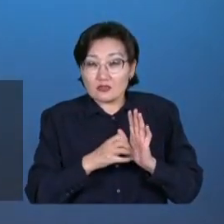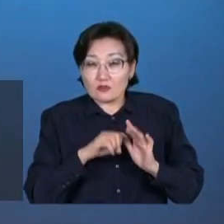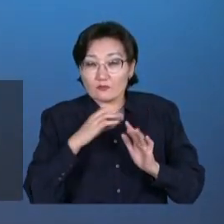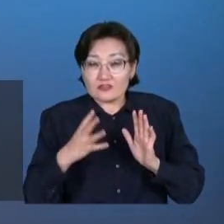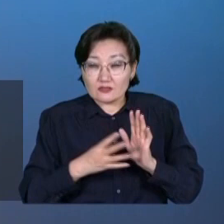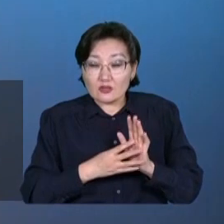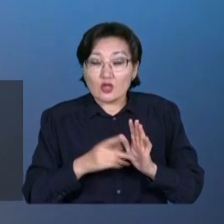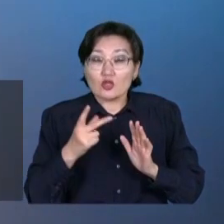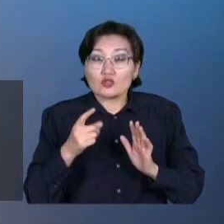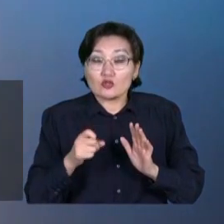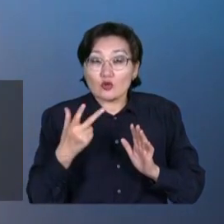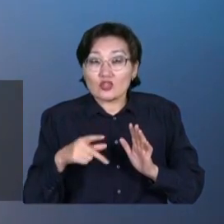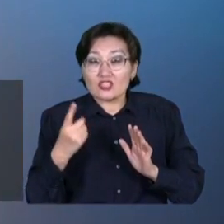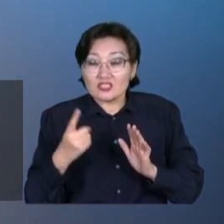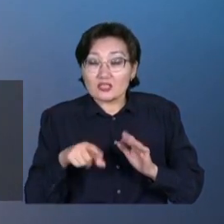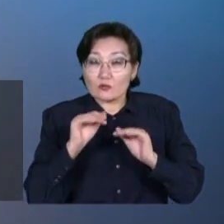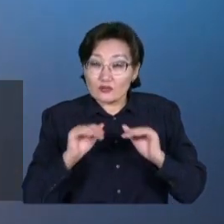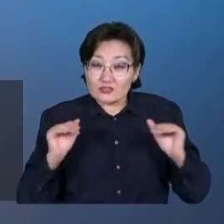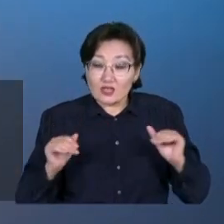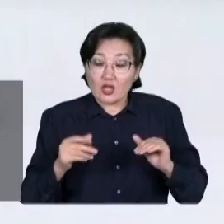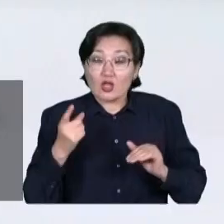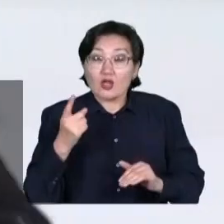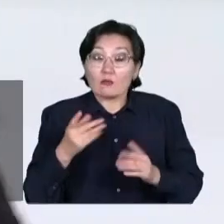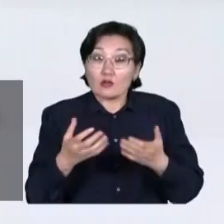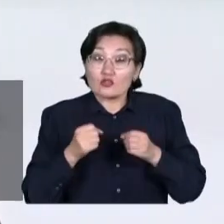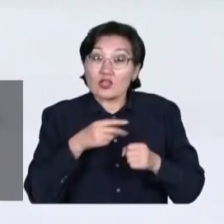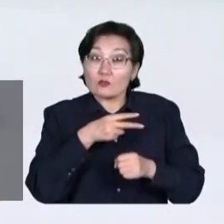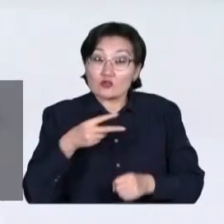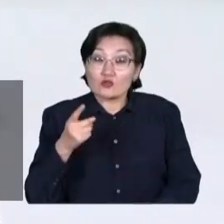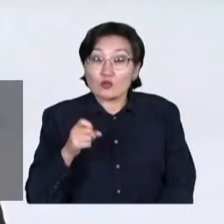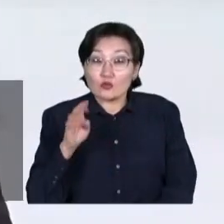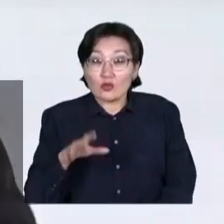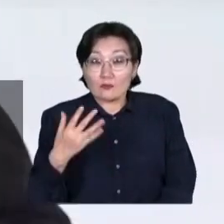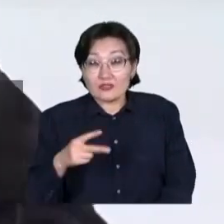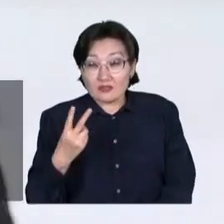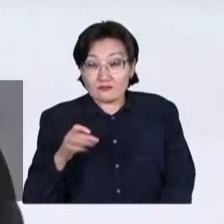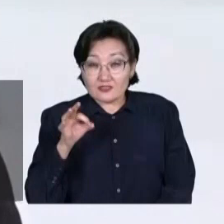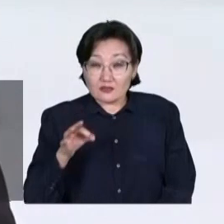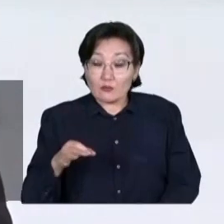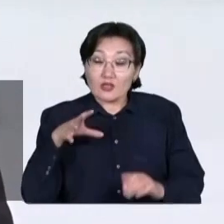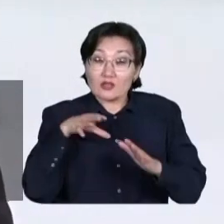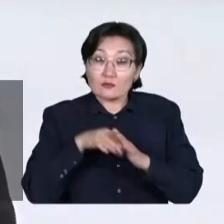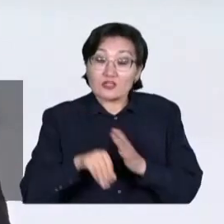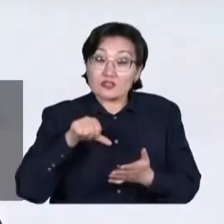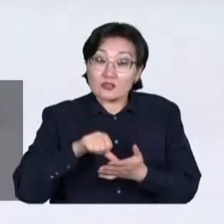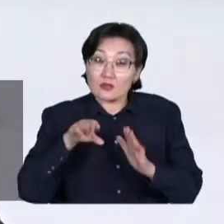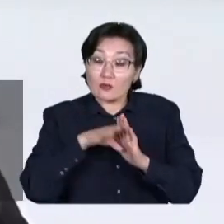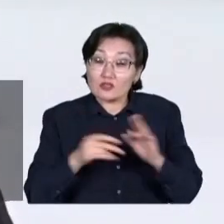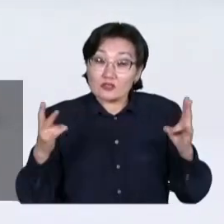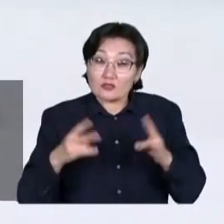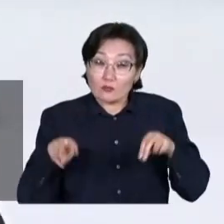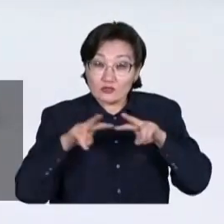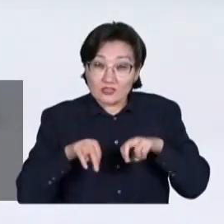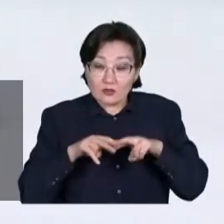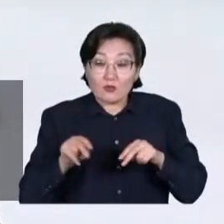6 миллионов 919 131 ребенка, получаем сумму 100 долларов 52 цента. В случае, если ребенка не включили в список участников программы, то необходимо